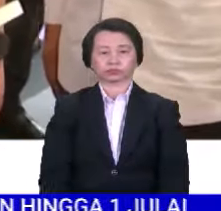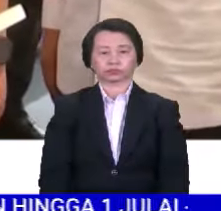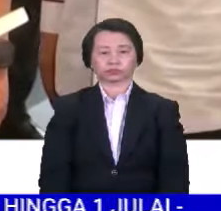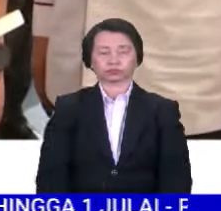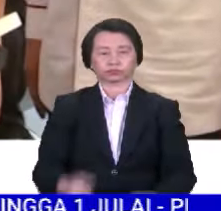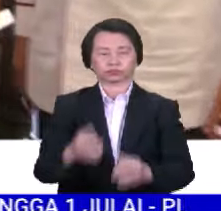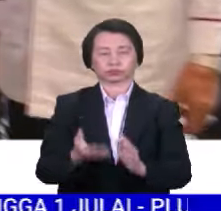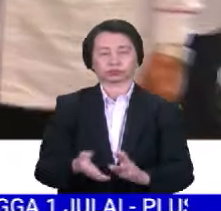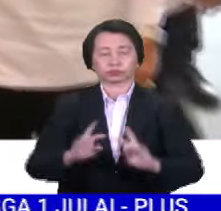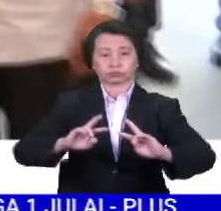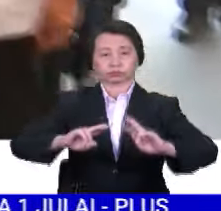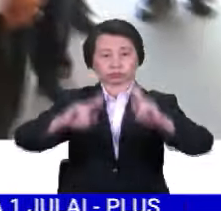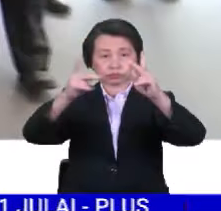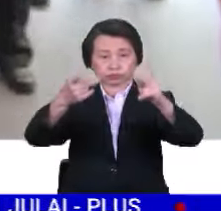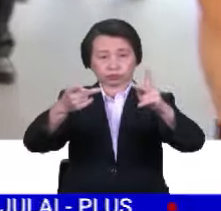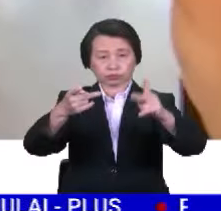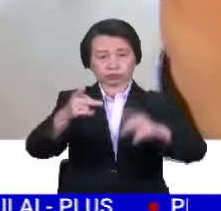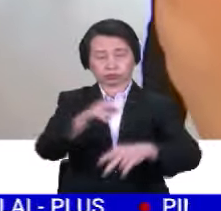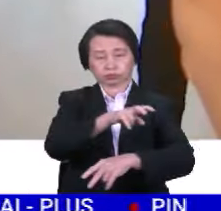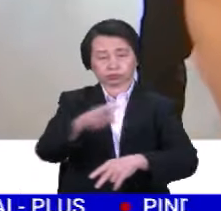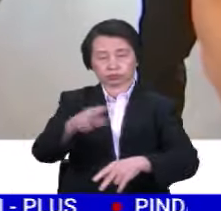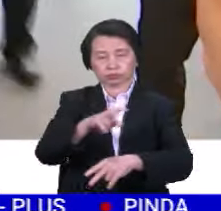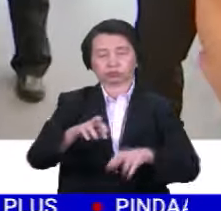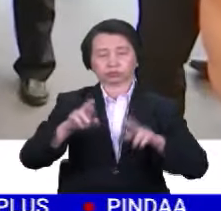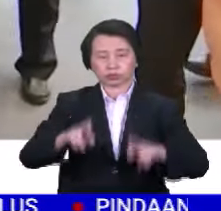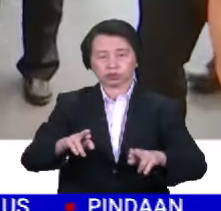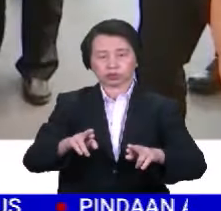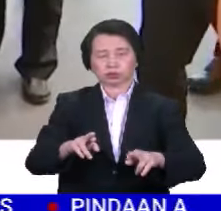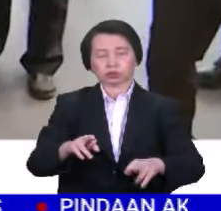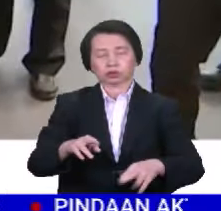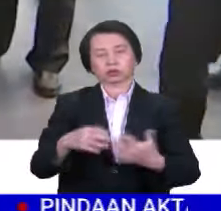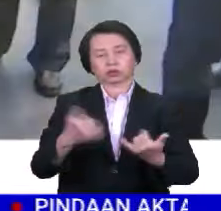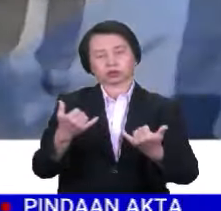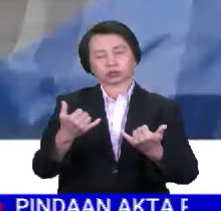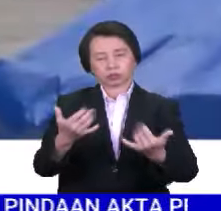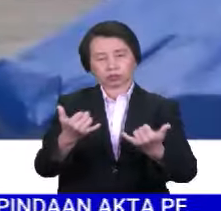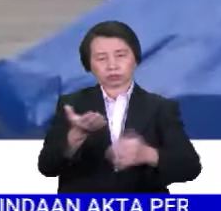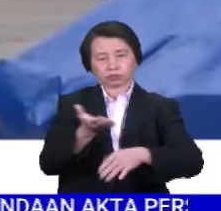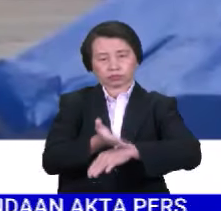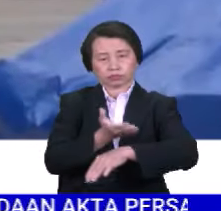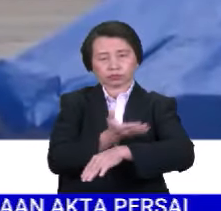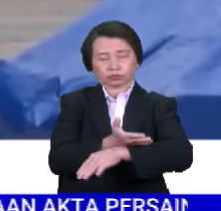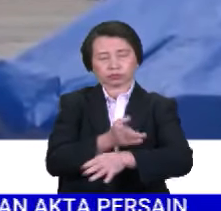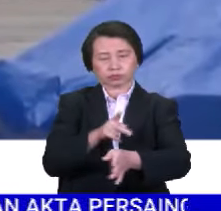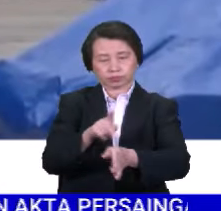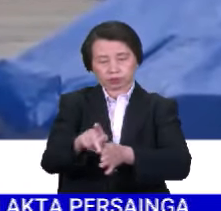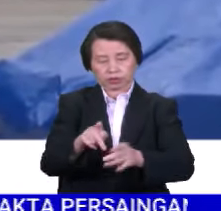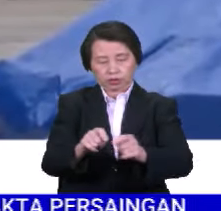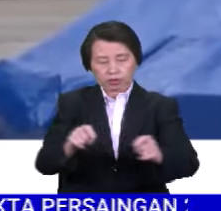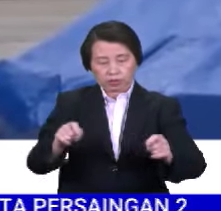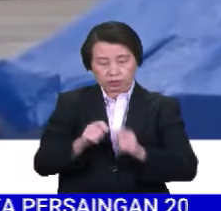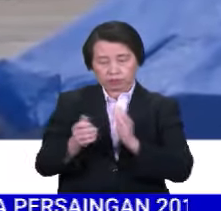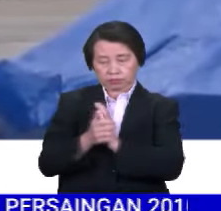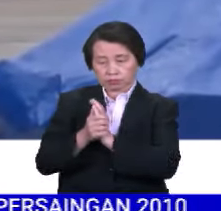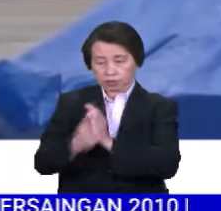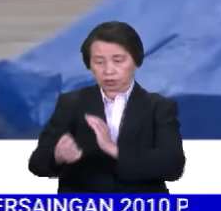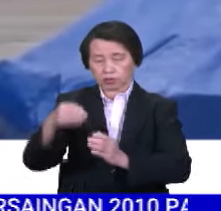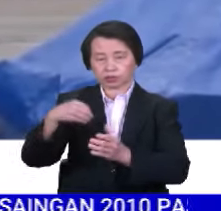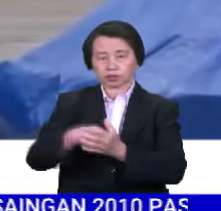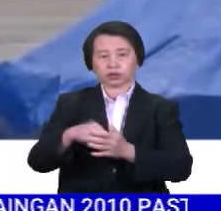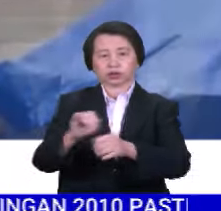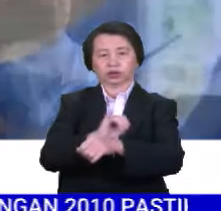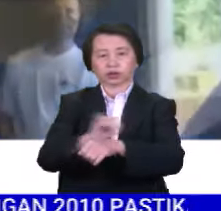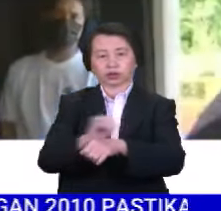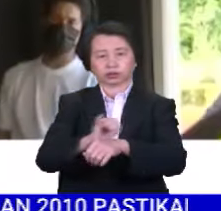Selain meningkatkan mobiliti rakyat, projek tersebut juga berhasrat memperkasa keupayaan bakat tempatan berkemahiran dalam